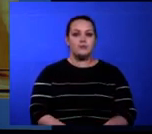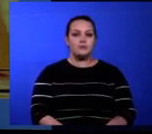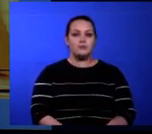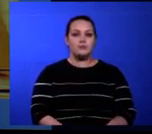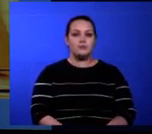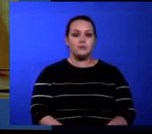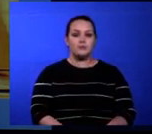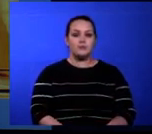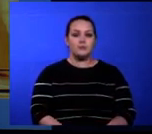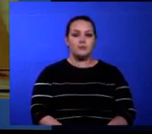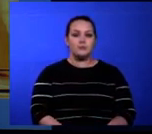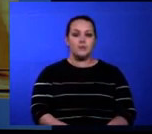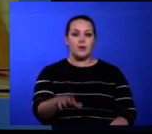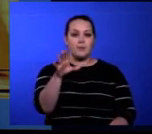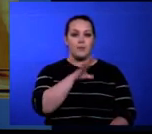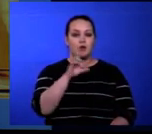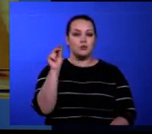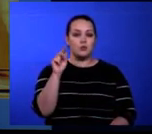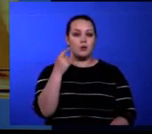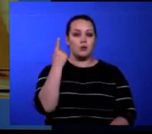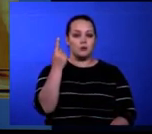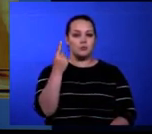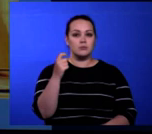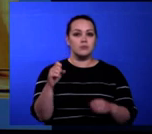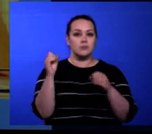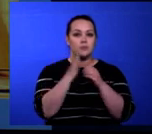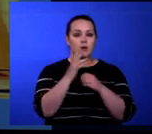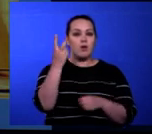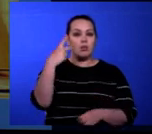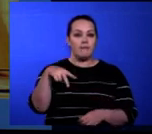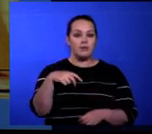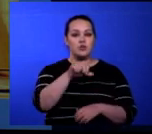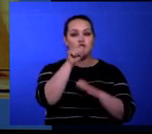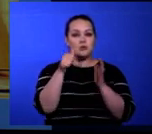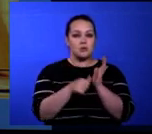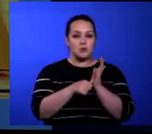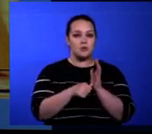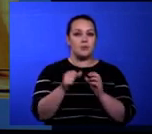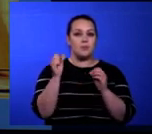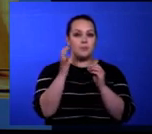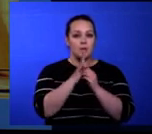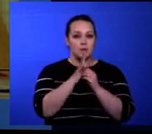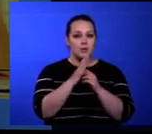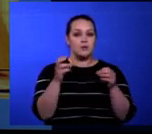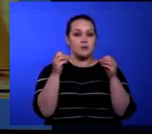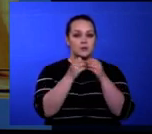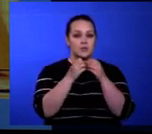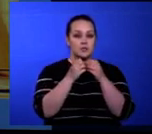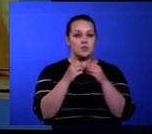даны следующие числа. 1, 15, 20, 16, 15, 10.